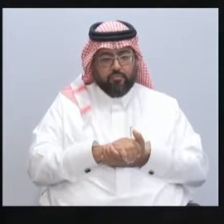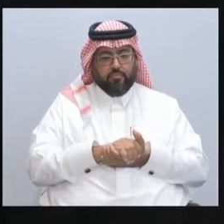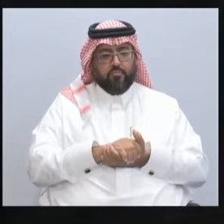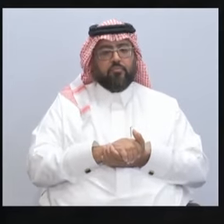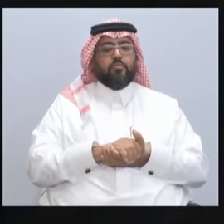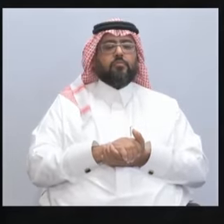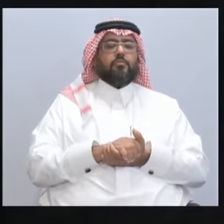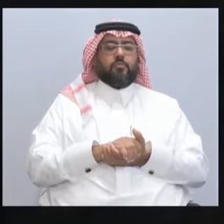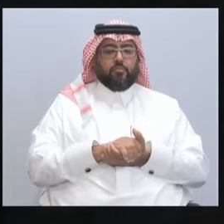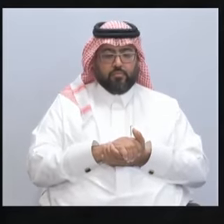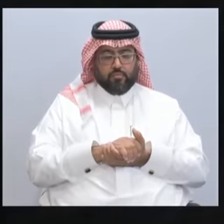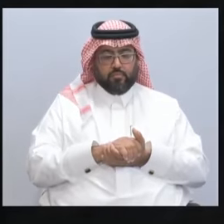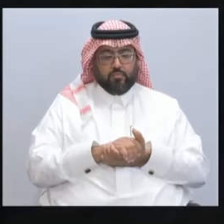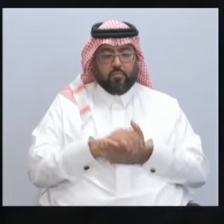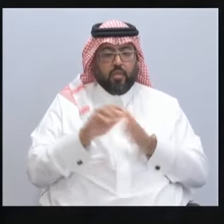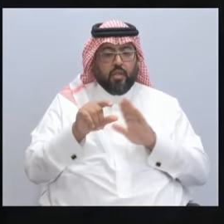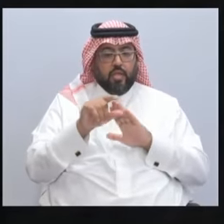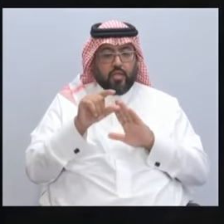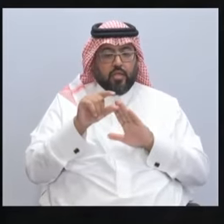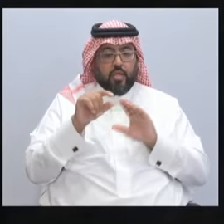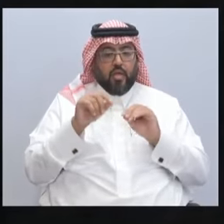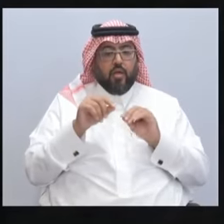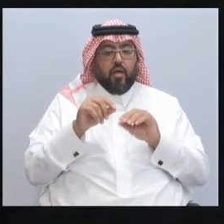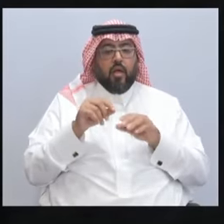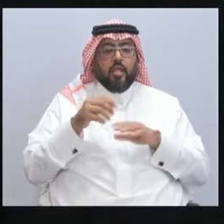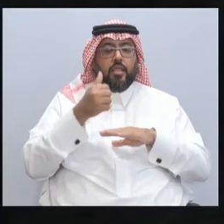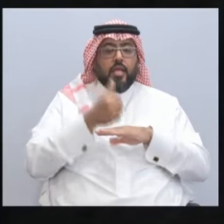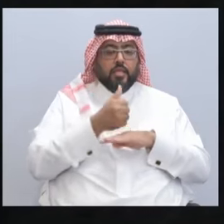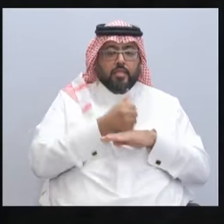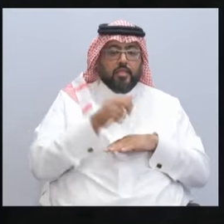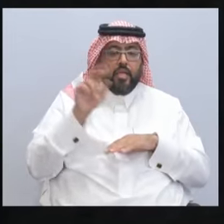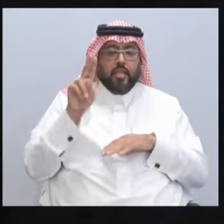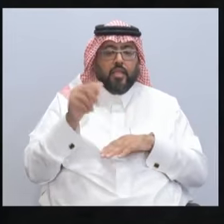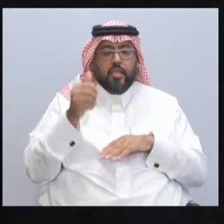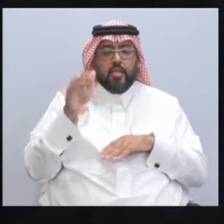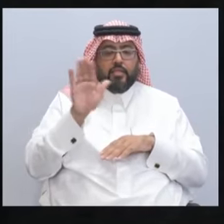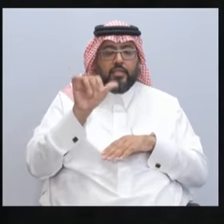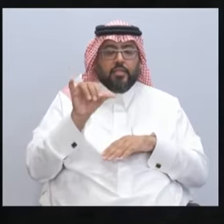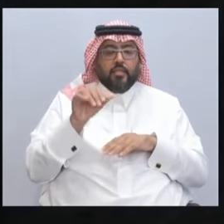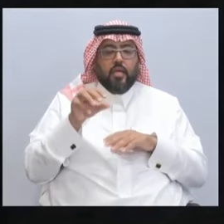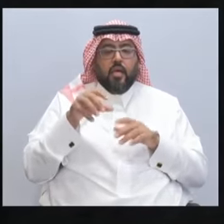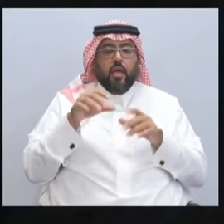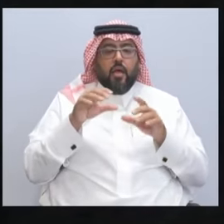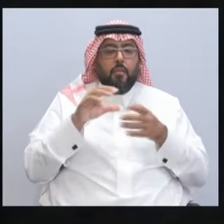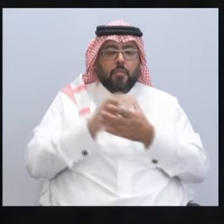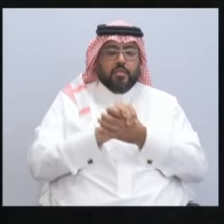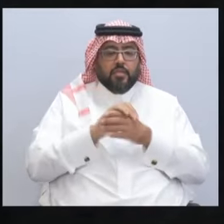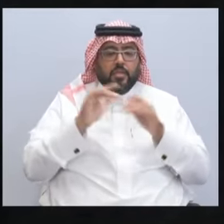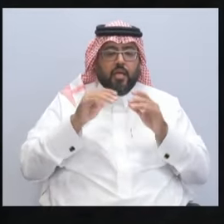فيها اما درسنا اليوم تاسيس مجلس التعاون لدول الخليج العربي اهداف